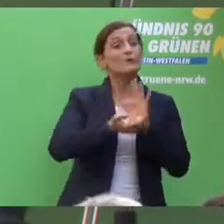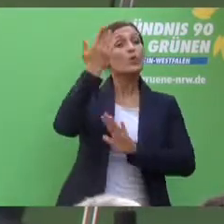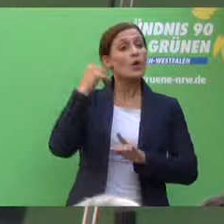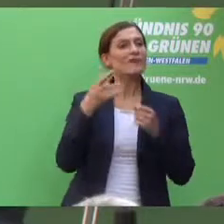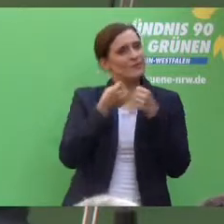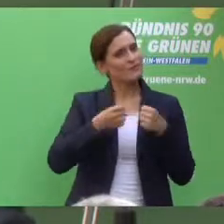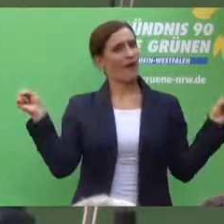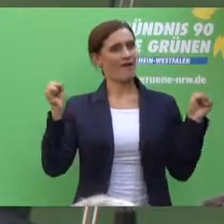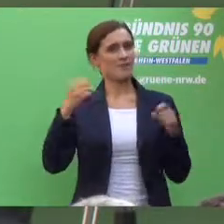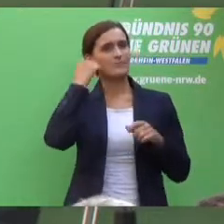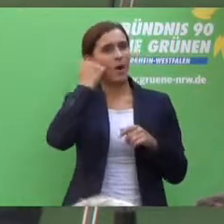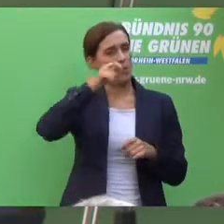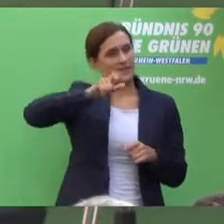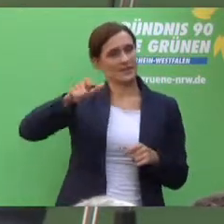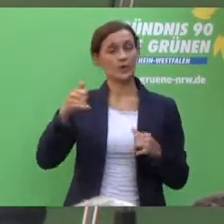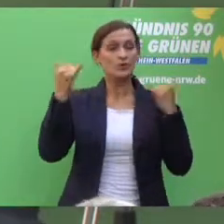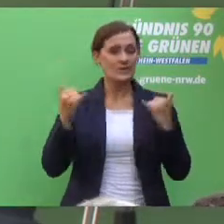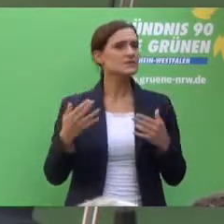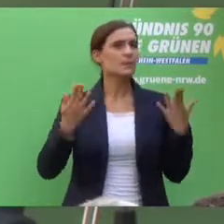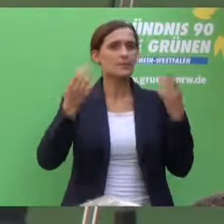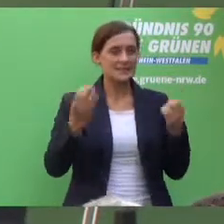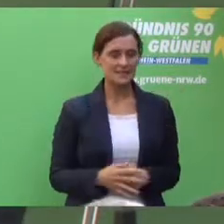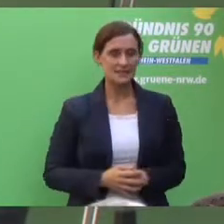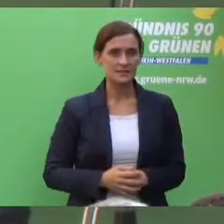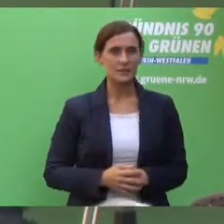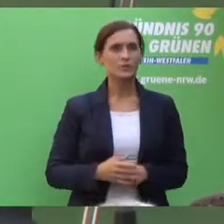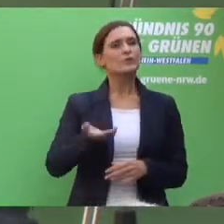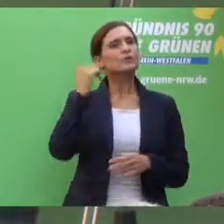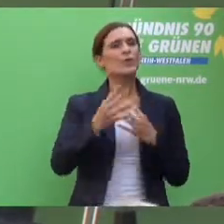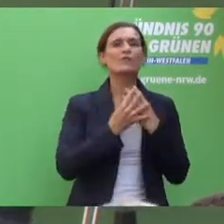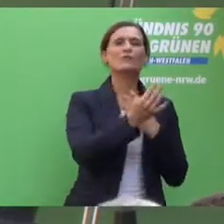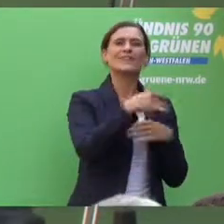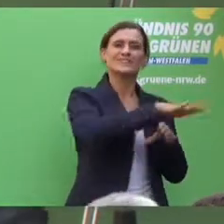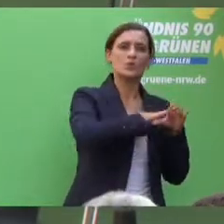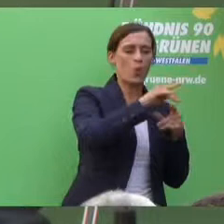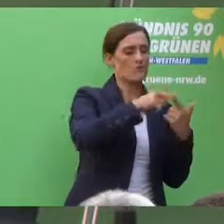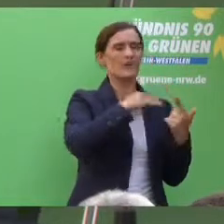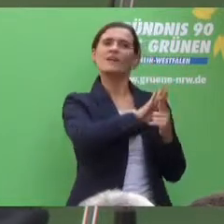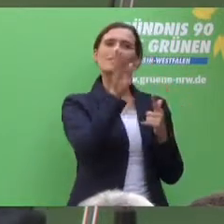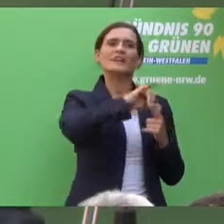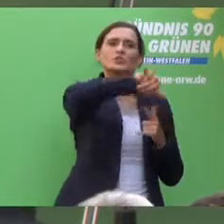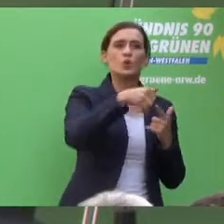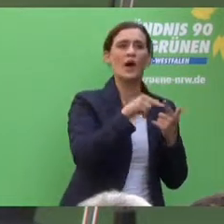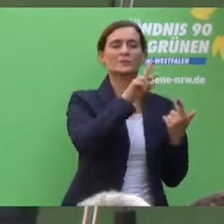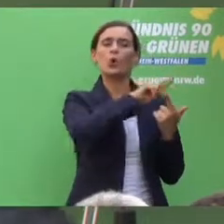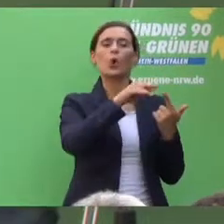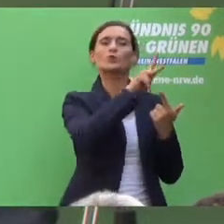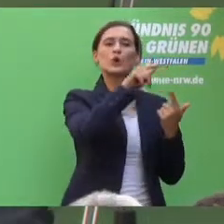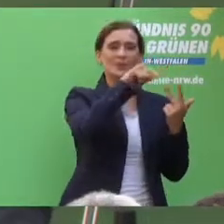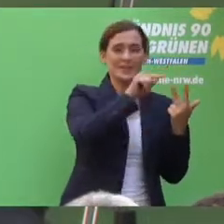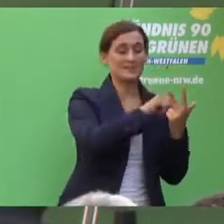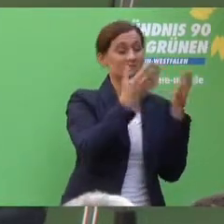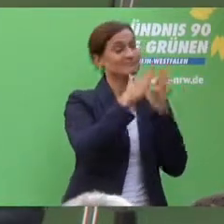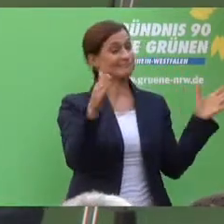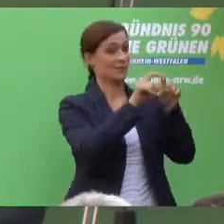waren und die jetzt da, wo sich die Wiesenhofs, Westjohanns, Rotkötters ausbreiten, nicht